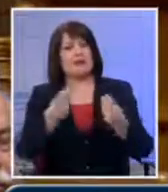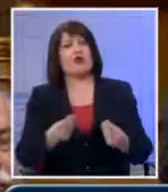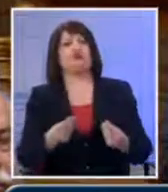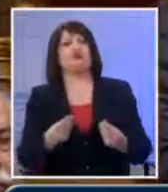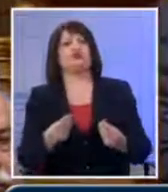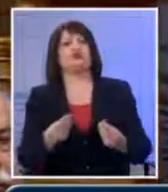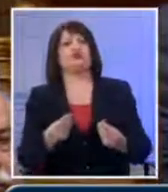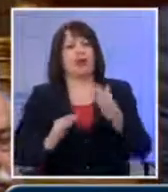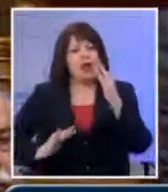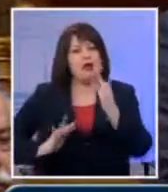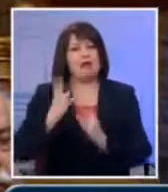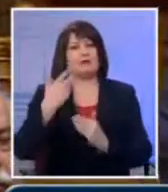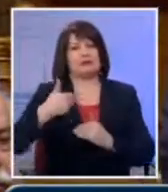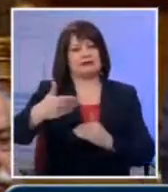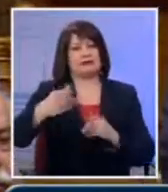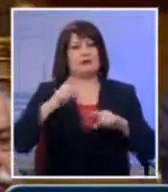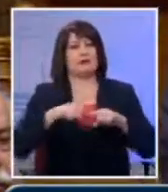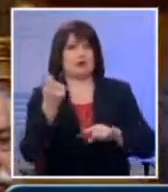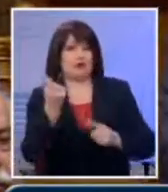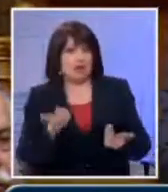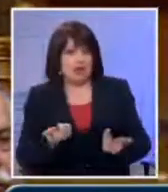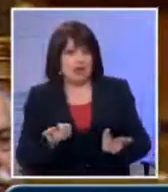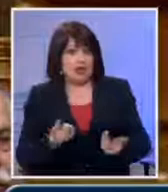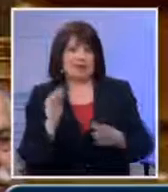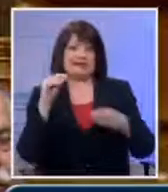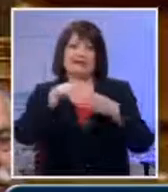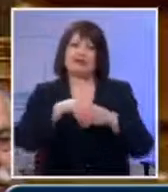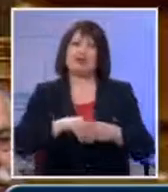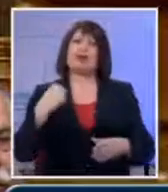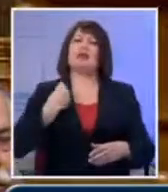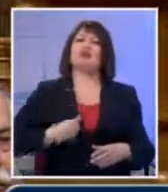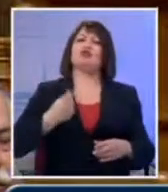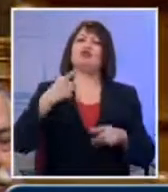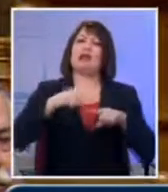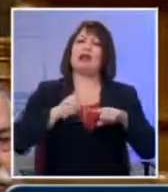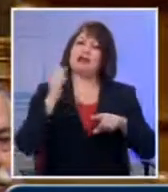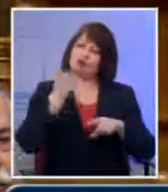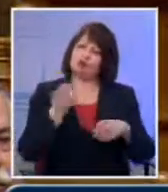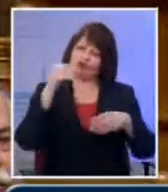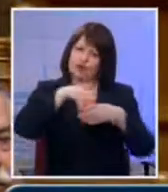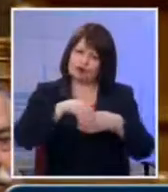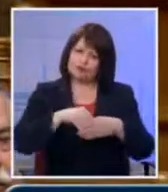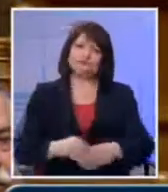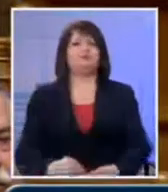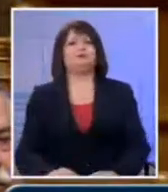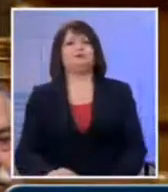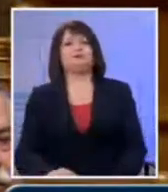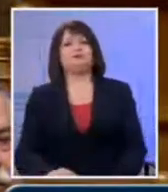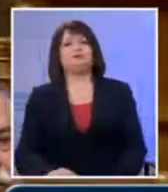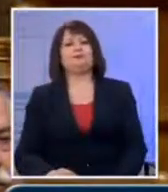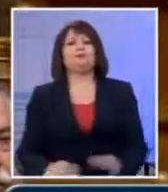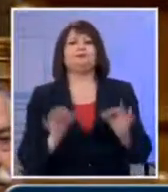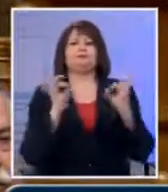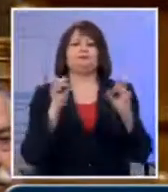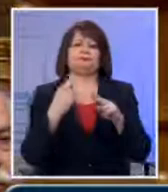στην αναπτυξιακή προοπτική στην οικονομία, συμμετοχή του ελληνικού δημοσίου και βεβαίως κάτι που για μας είναι